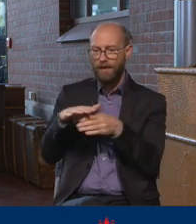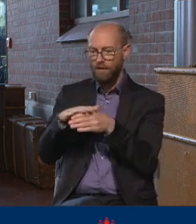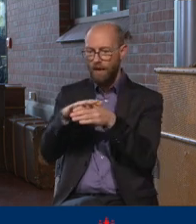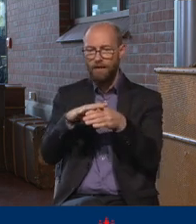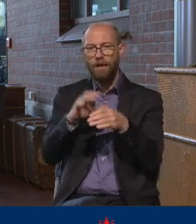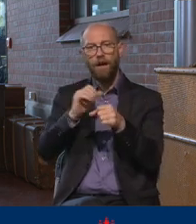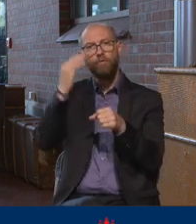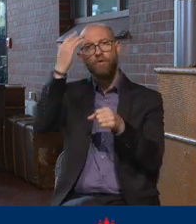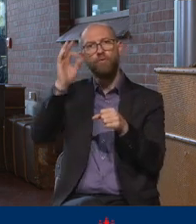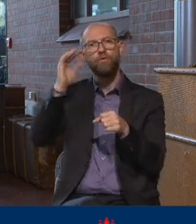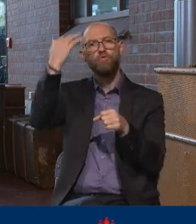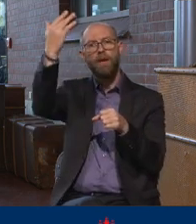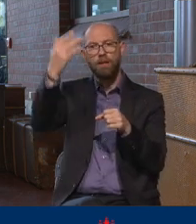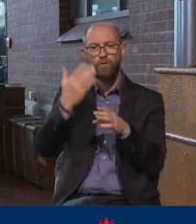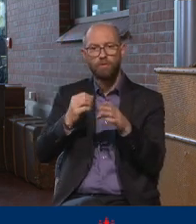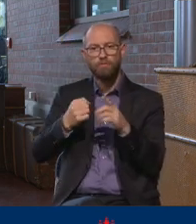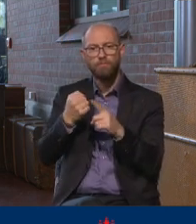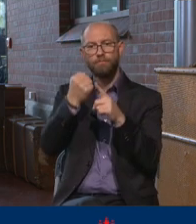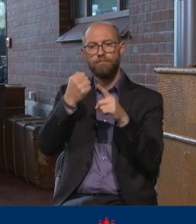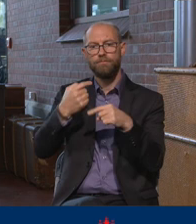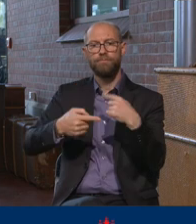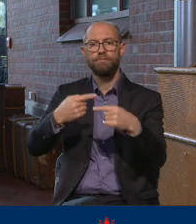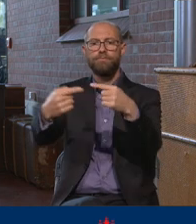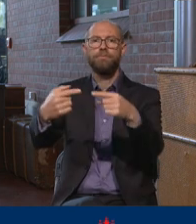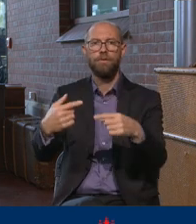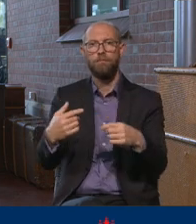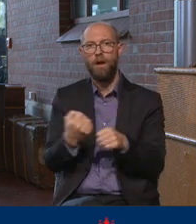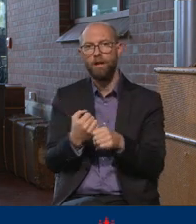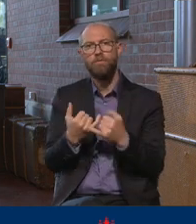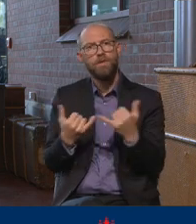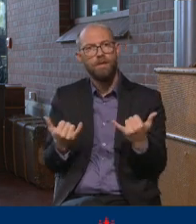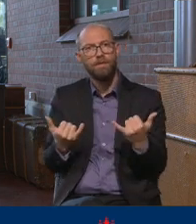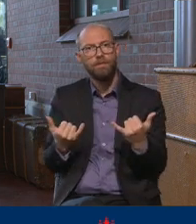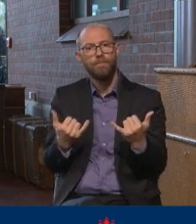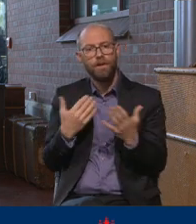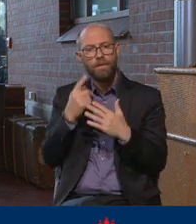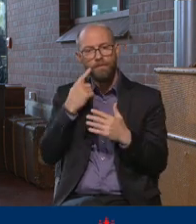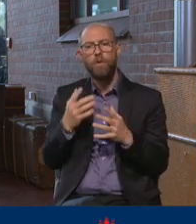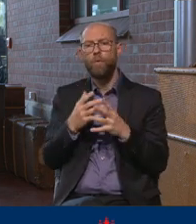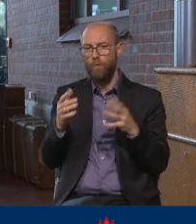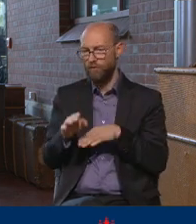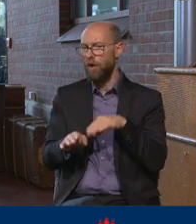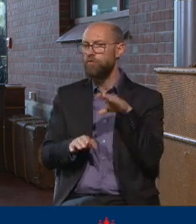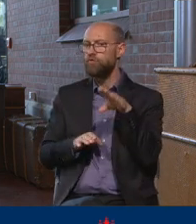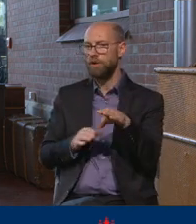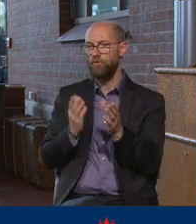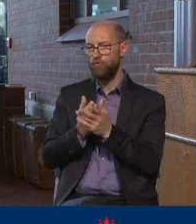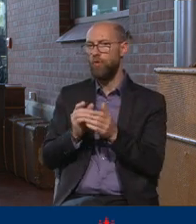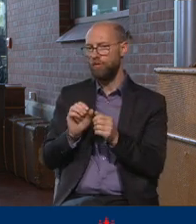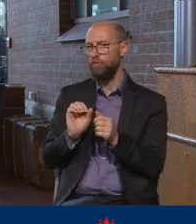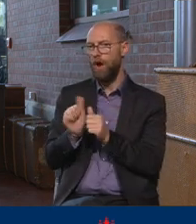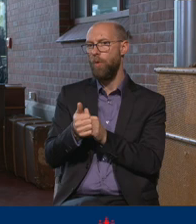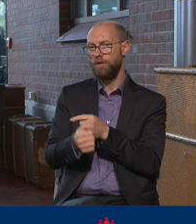sozusagen in bewegung bringt insofern glaube ich sind wir hier eine große schritt weitergekommen zum thema